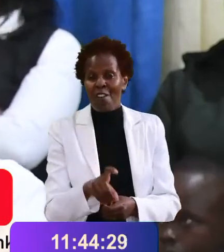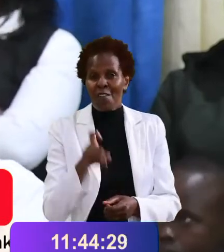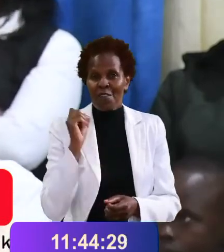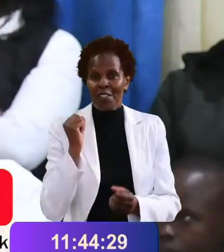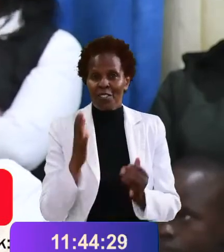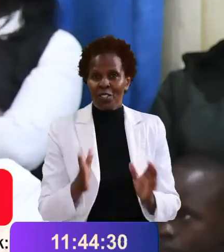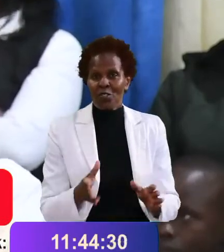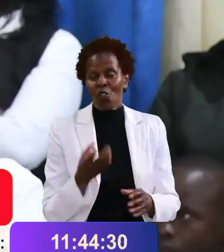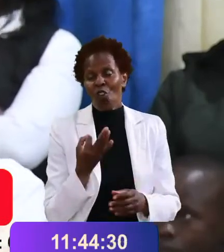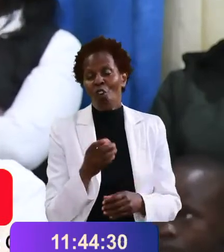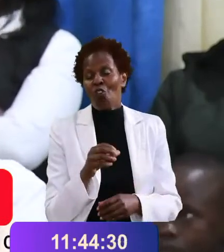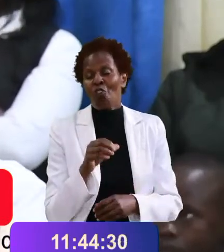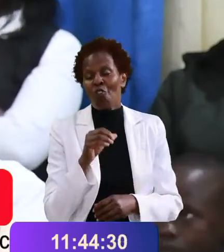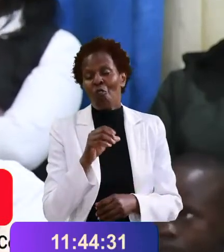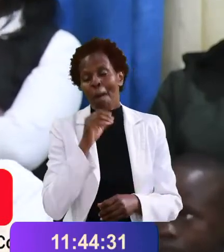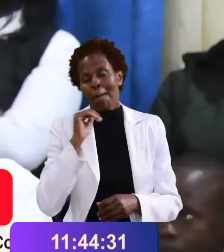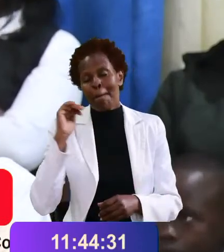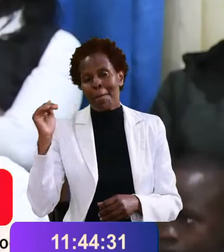wavuvi wa watu